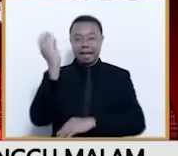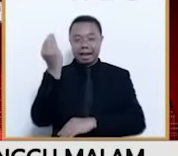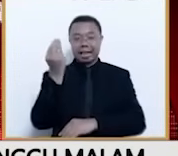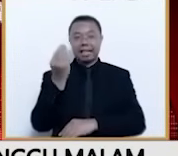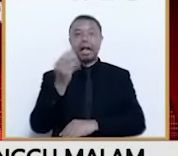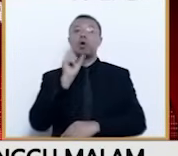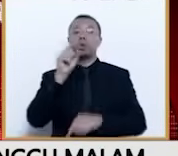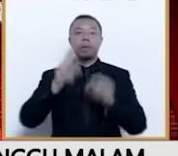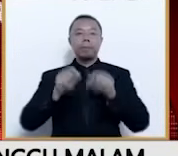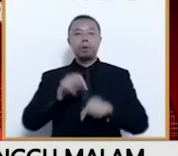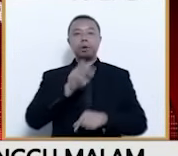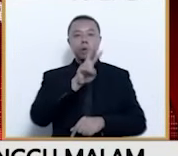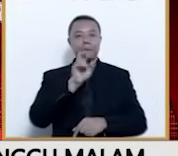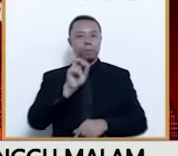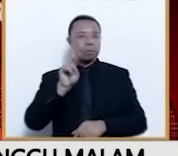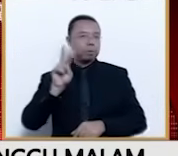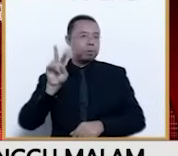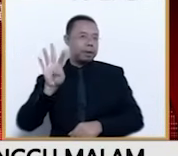Jakarta pemilihan tahun